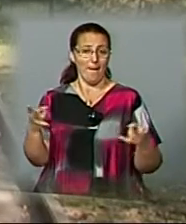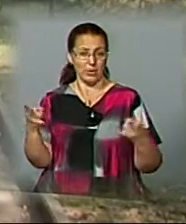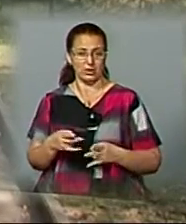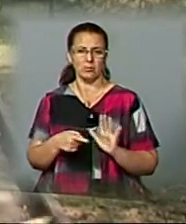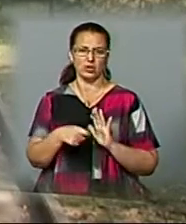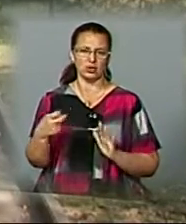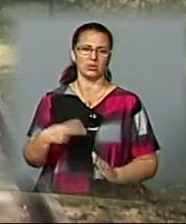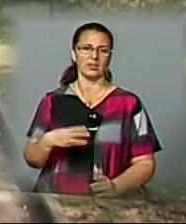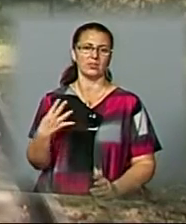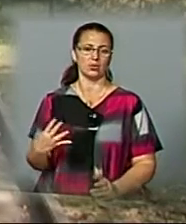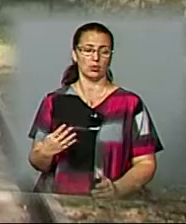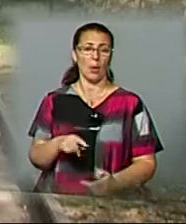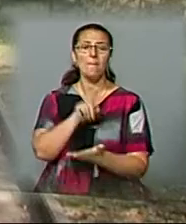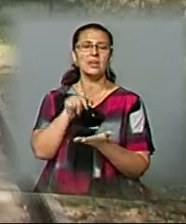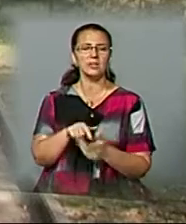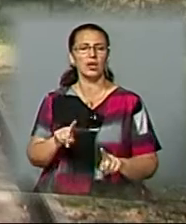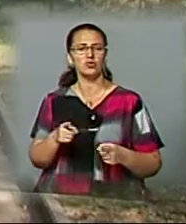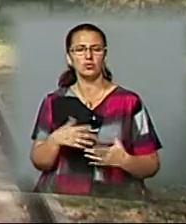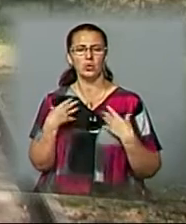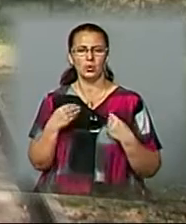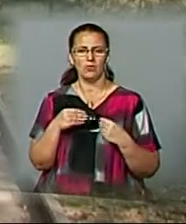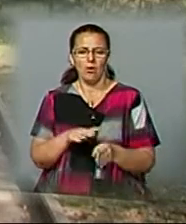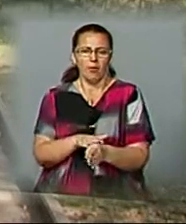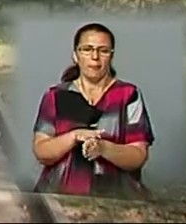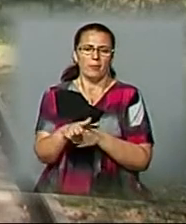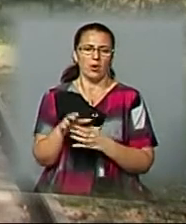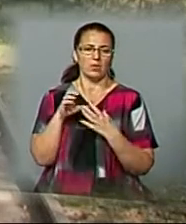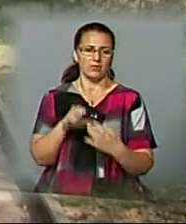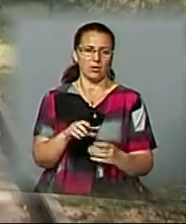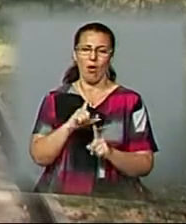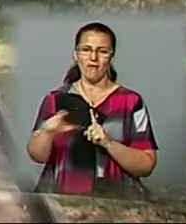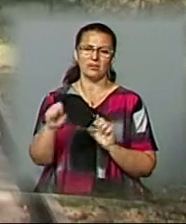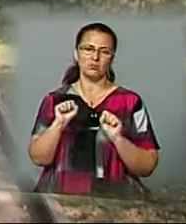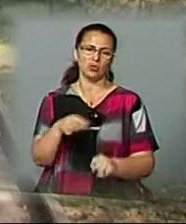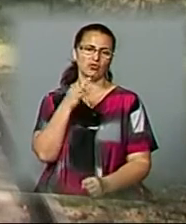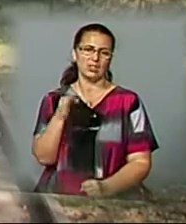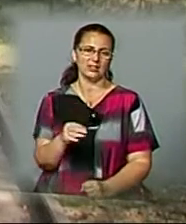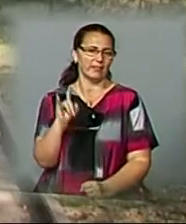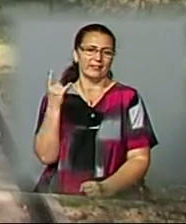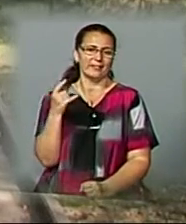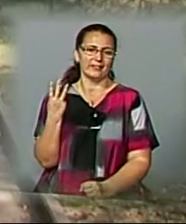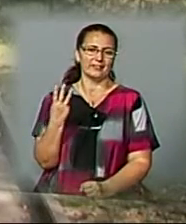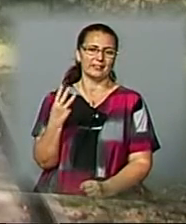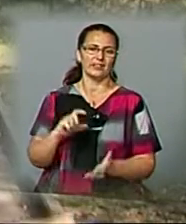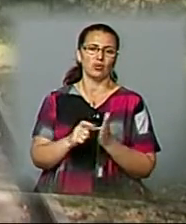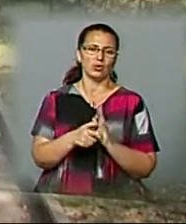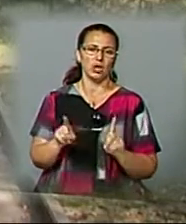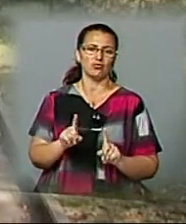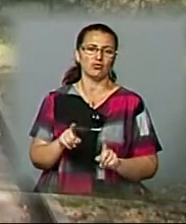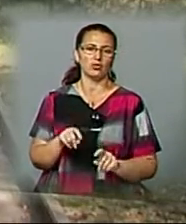624. Тому питання, чому у Львові переповнені маршрутки, здається, відповідь може дати дитина з 3-го класу, яка вміє